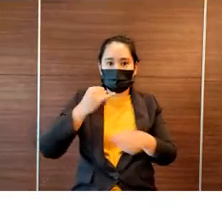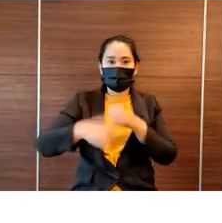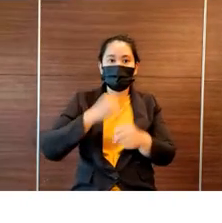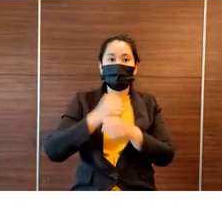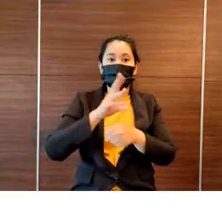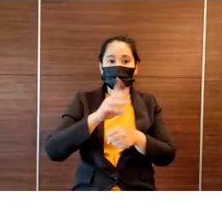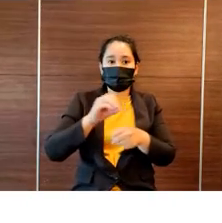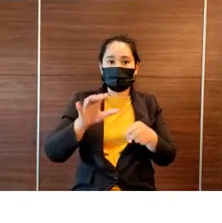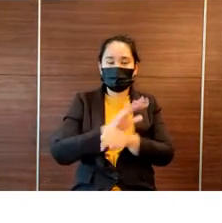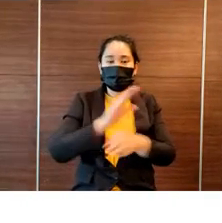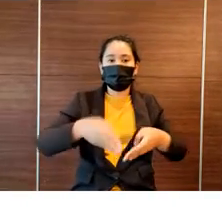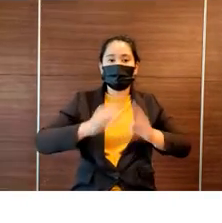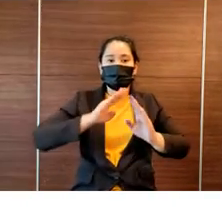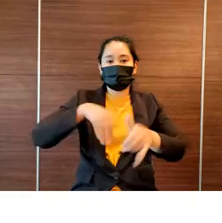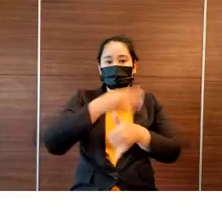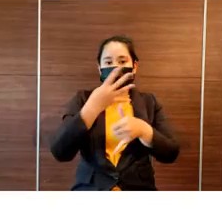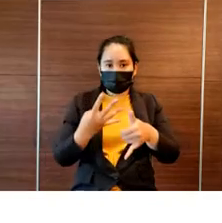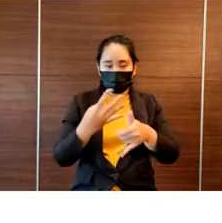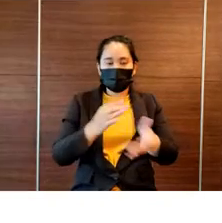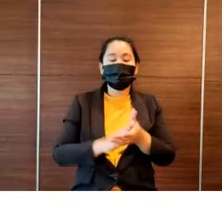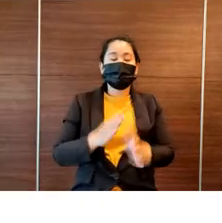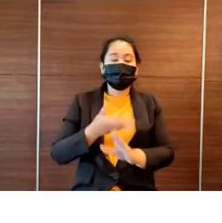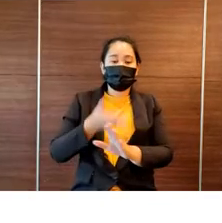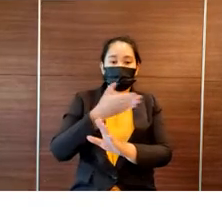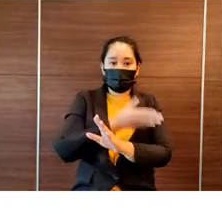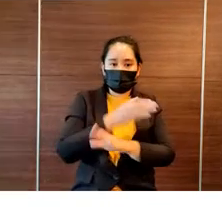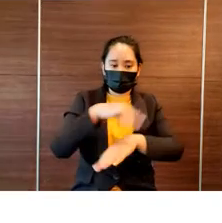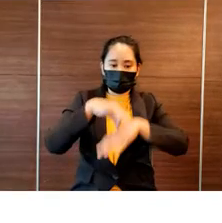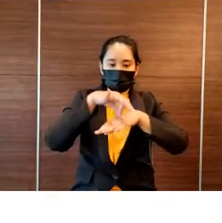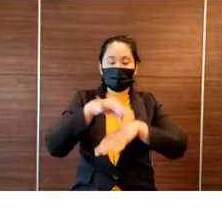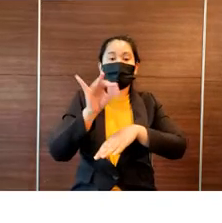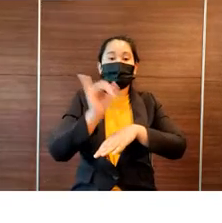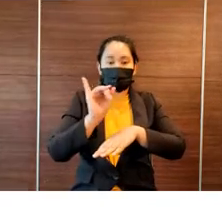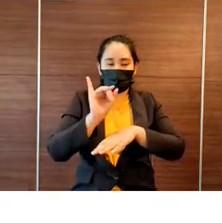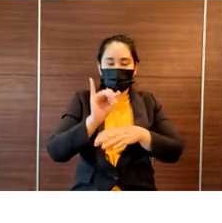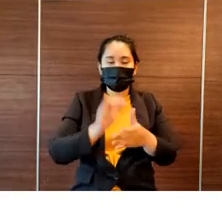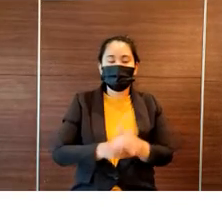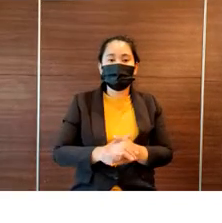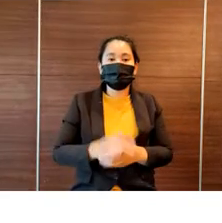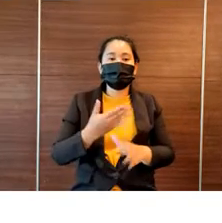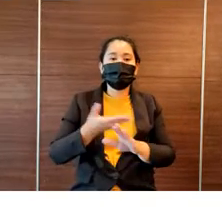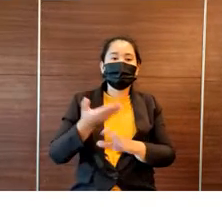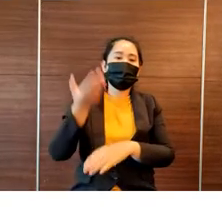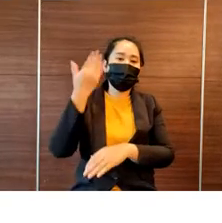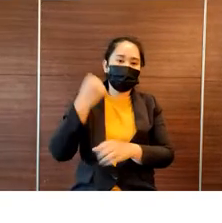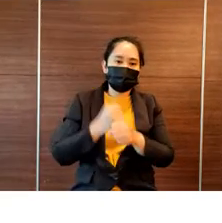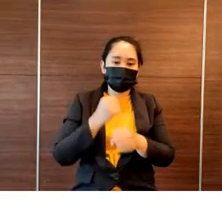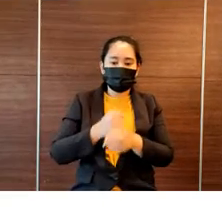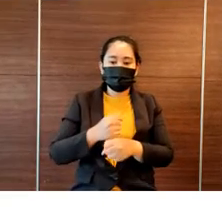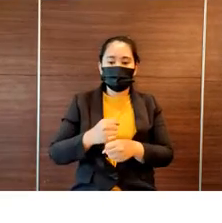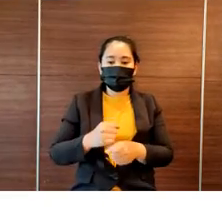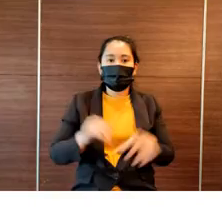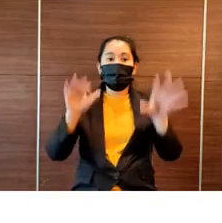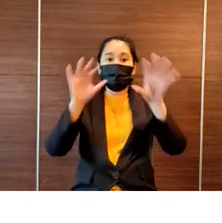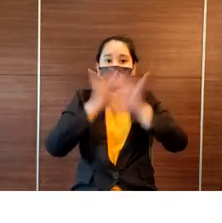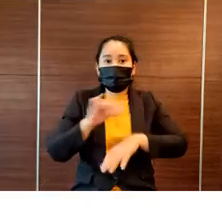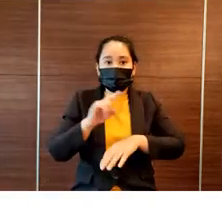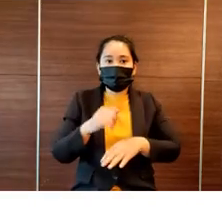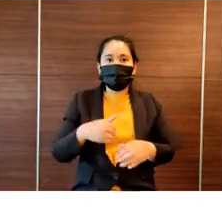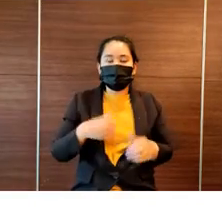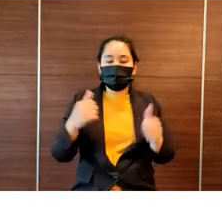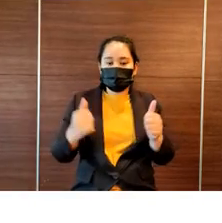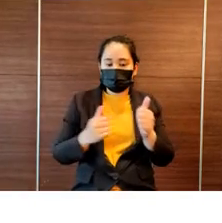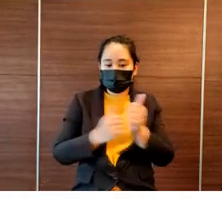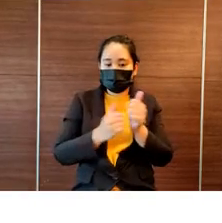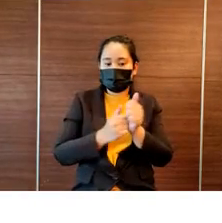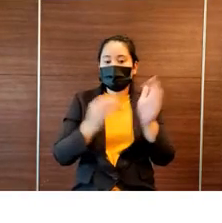ก่อตั้งฟ้าสีรุ้งแต่ก่อนเขาจะมาเป็นนักสังคมสังเคราะห์ที่โรงพยาบาลจุฬาฮะทำหน้าที่เดียวกับคุณดินอยู่ผู้ใช้สารเสพติ